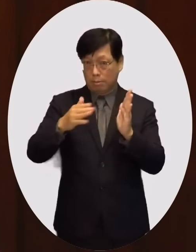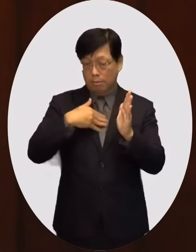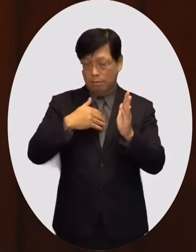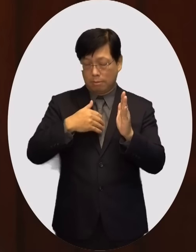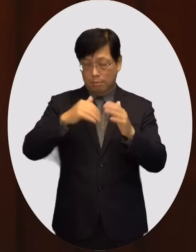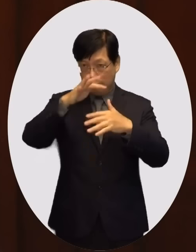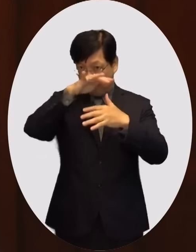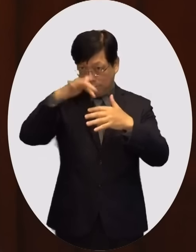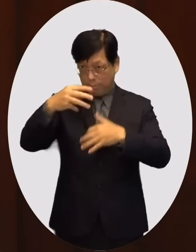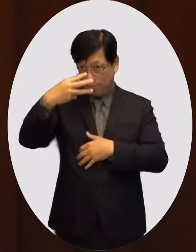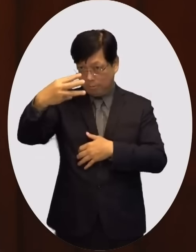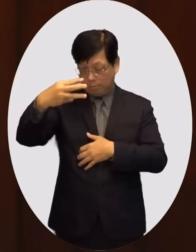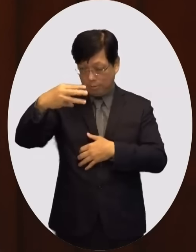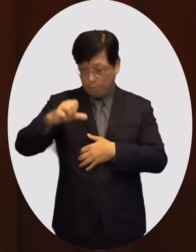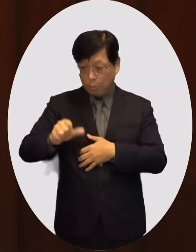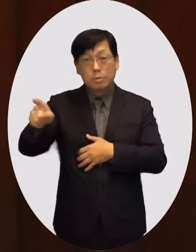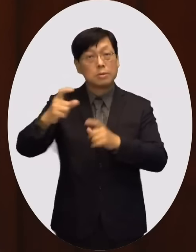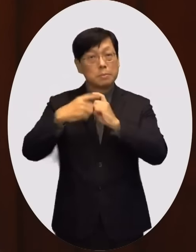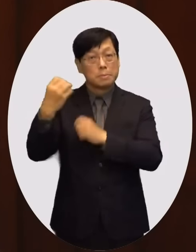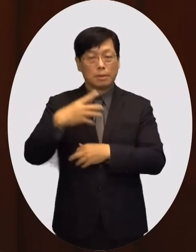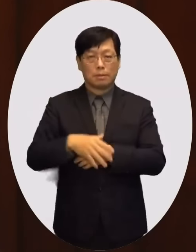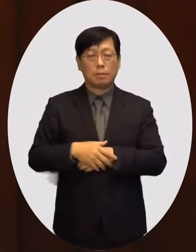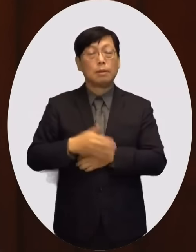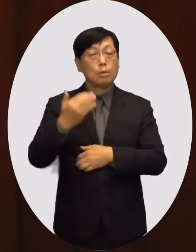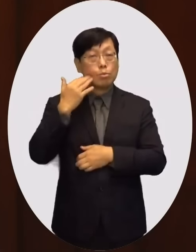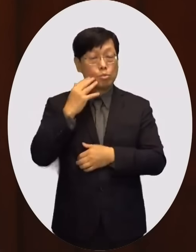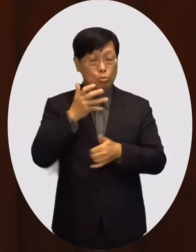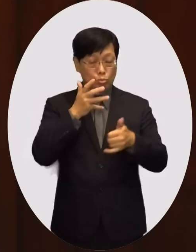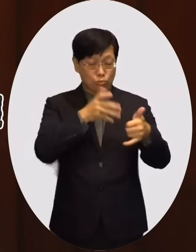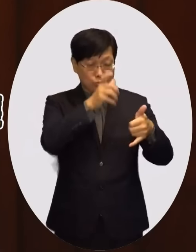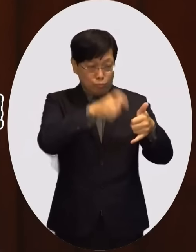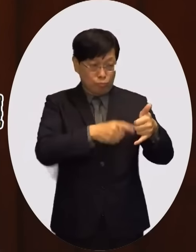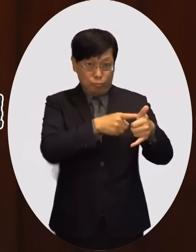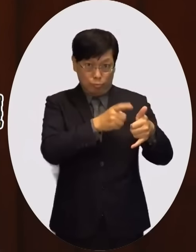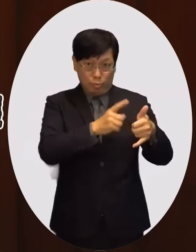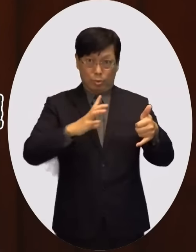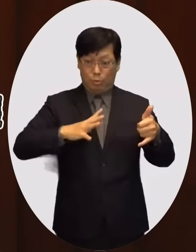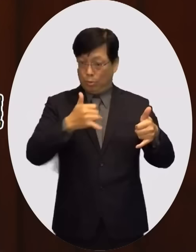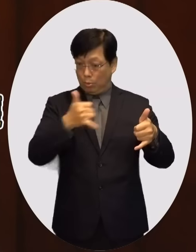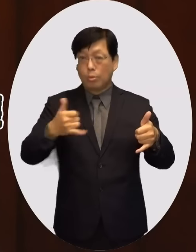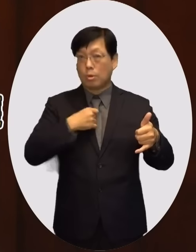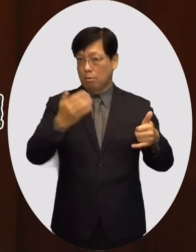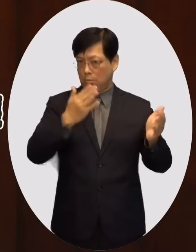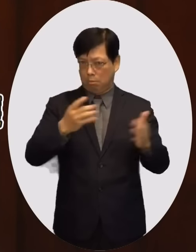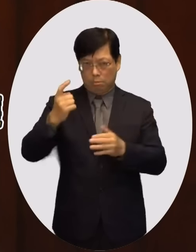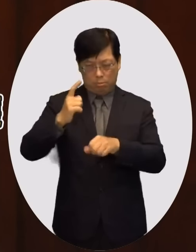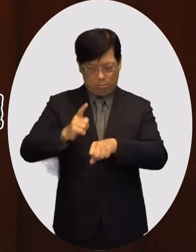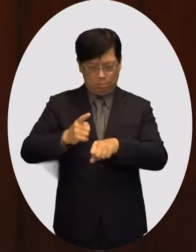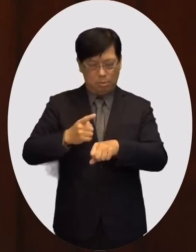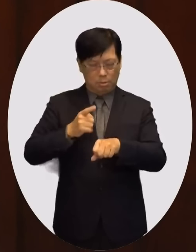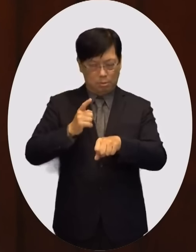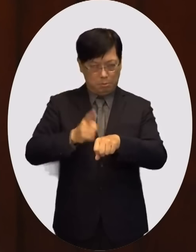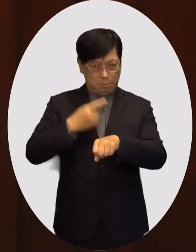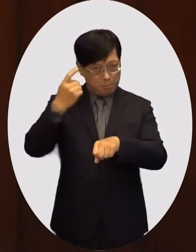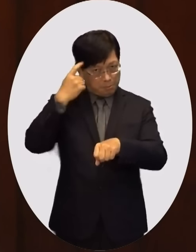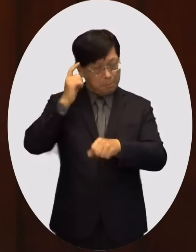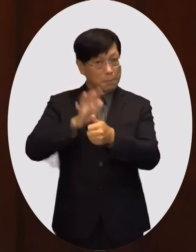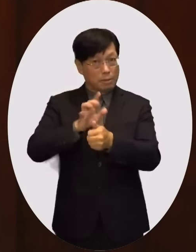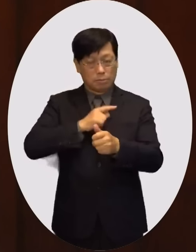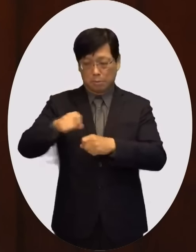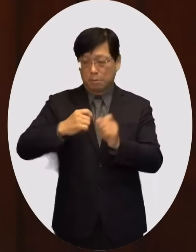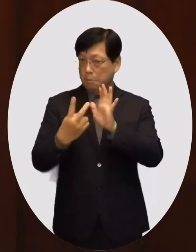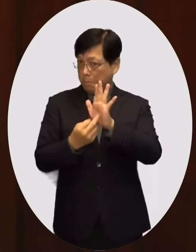五行啊，容我引述一下，你说受质询的行政官员应该要理性的为政策辩护，宪